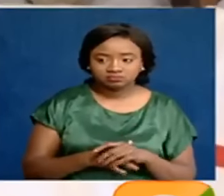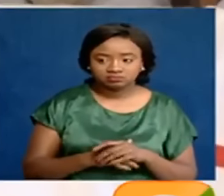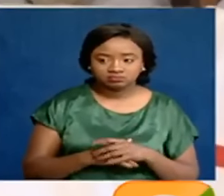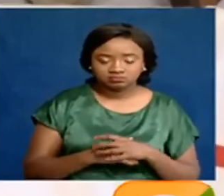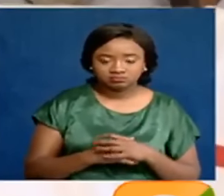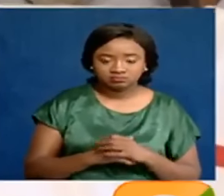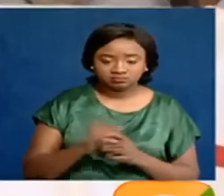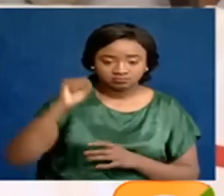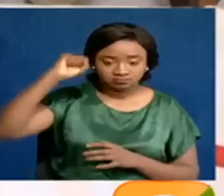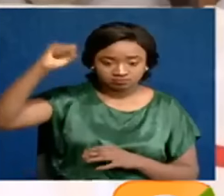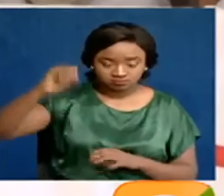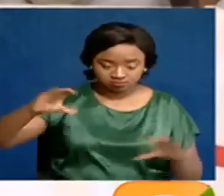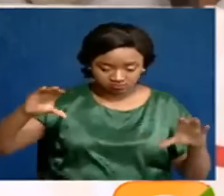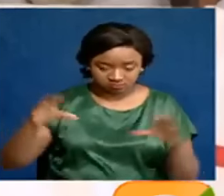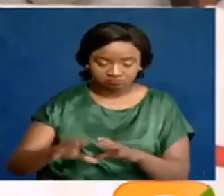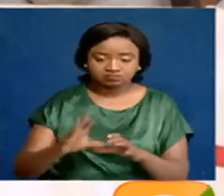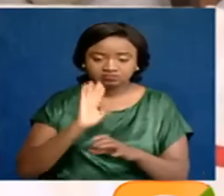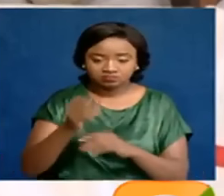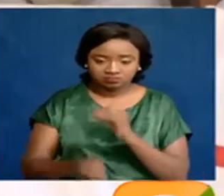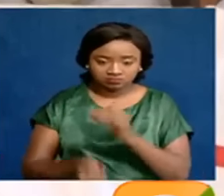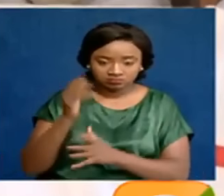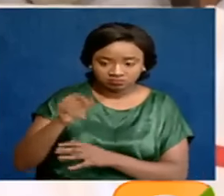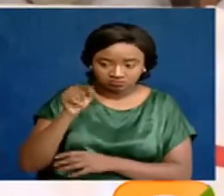that will start in this mountain